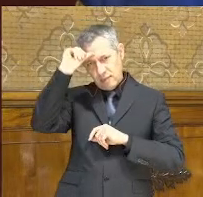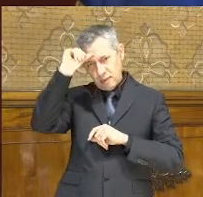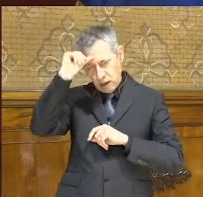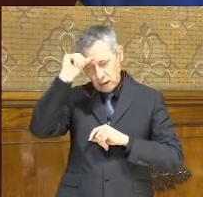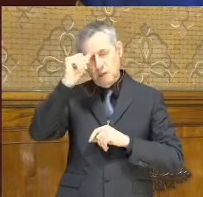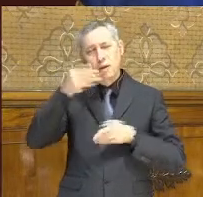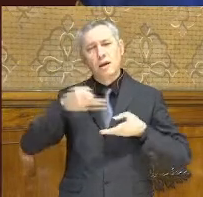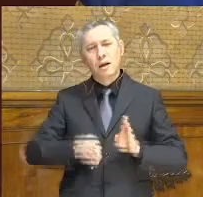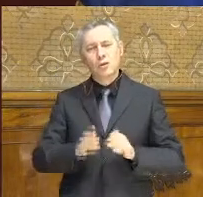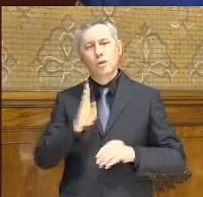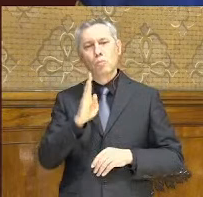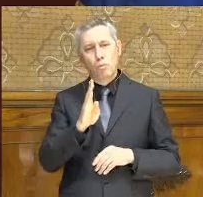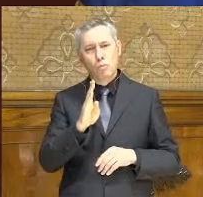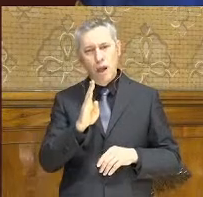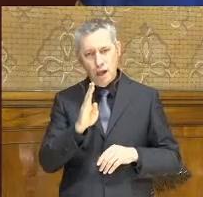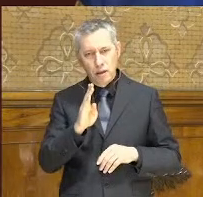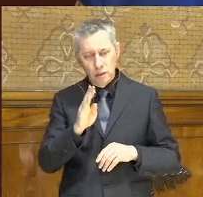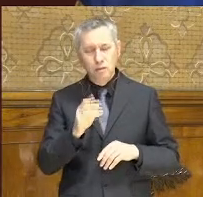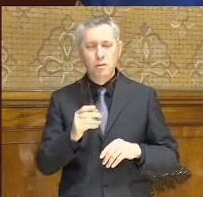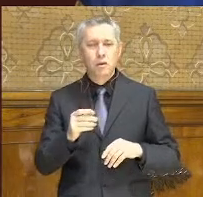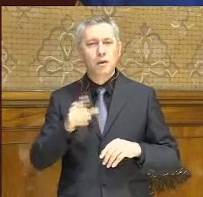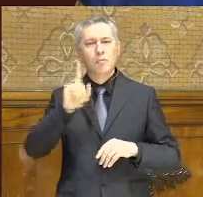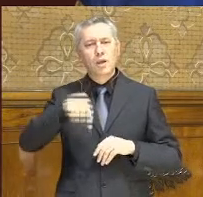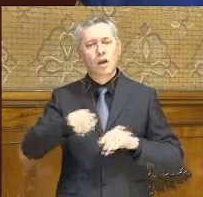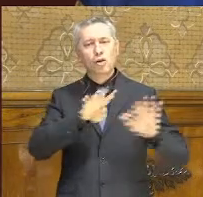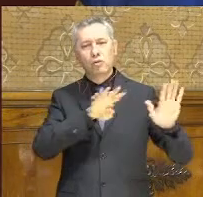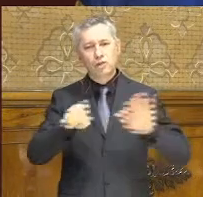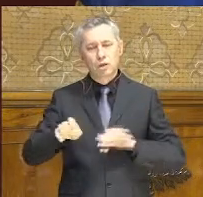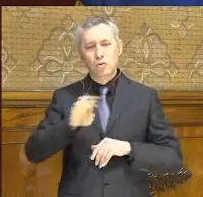a Bombay nel Mumbai nel